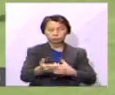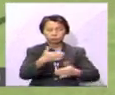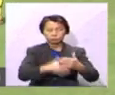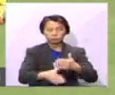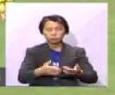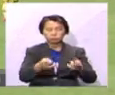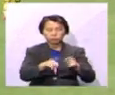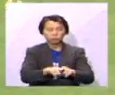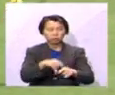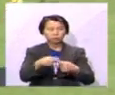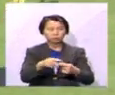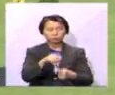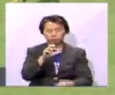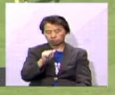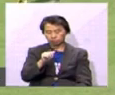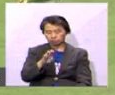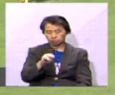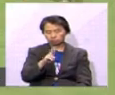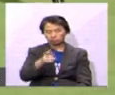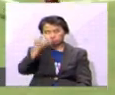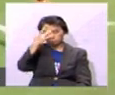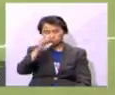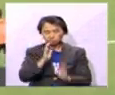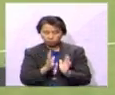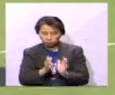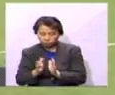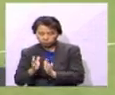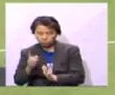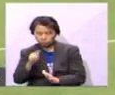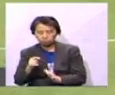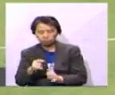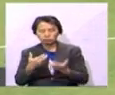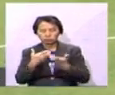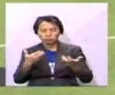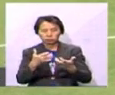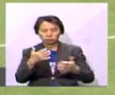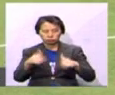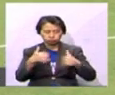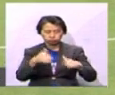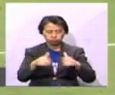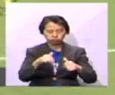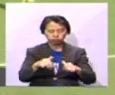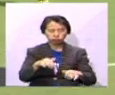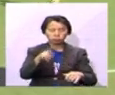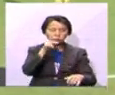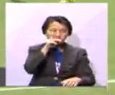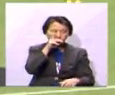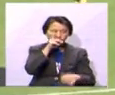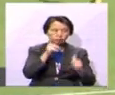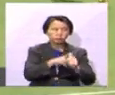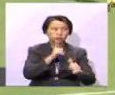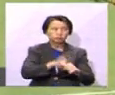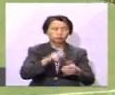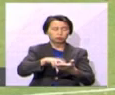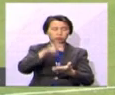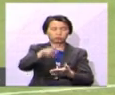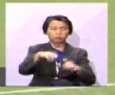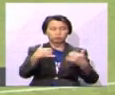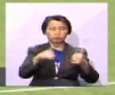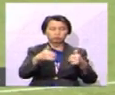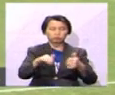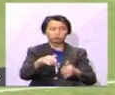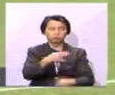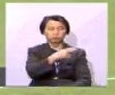berlaku apabila Abu Bakar Fazim bijak mengatur gerakan untuk mengekang asakan-asakan Lang Merah yang pertama kali menurunkan pemain